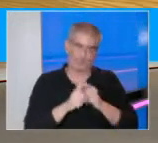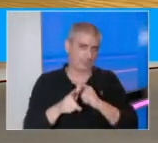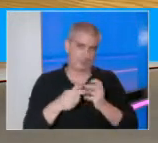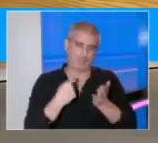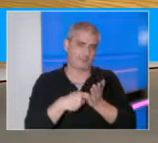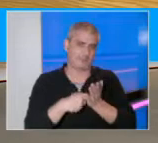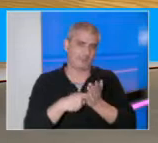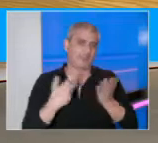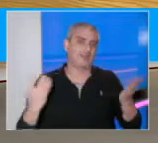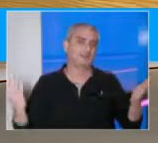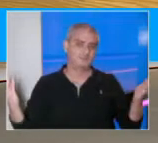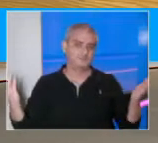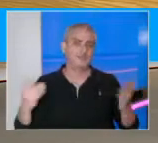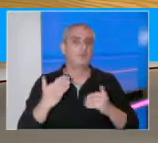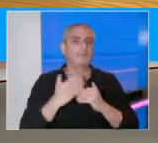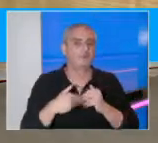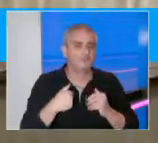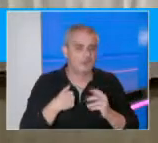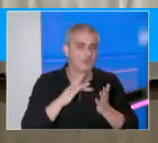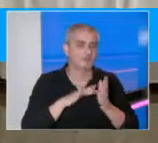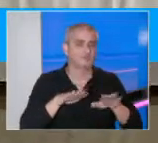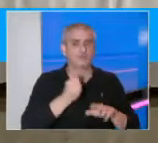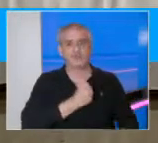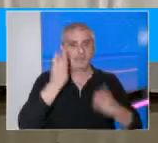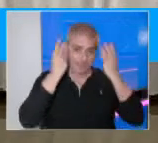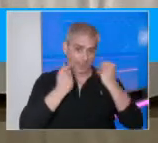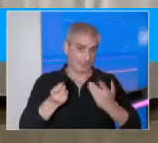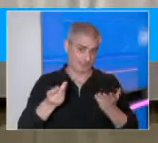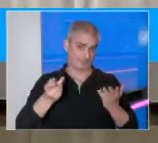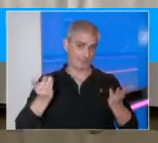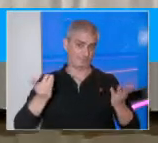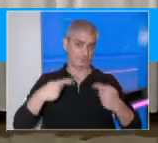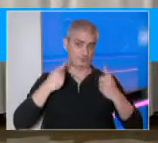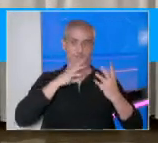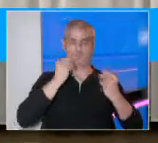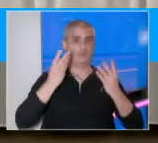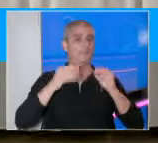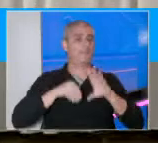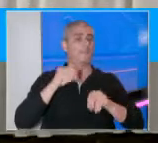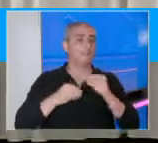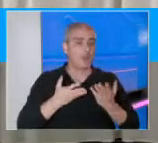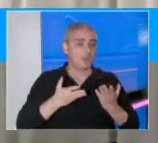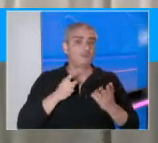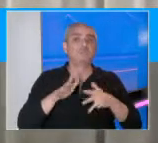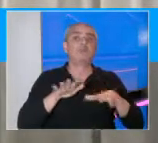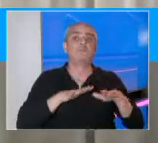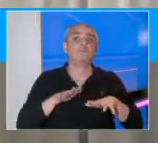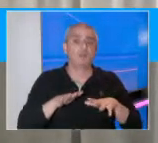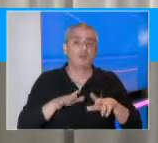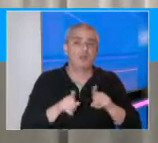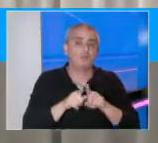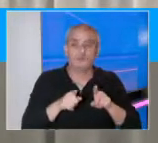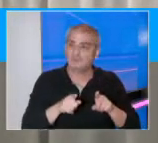אותן כנסות. תראה, בסוף אנחנו נמצאים בממשלת ימין חרדים, אפרופו יום שמדברים עליו רבות בבחירות, okay. ובממשלה